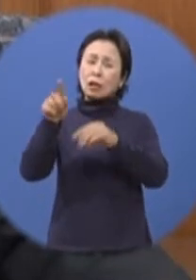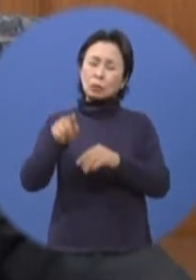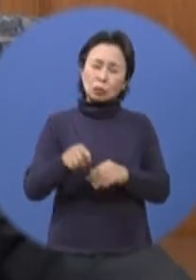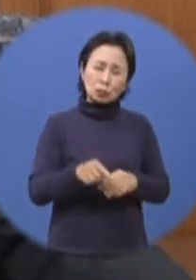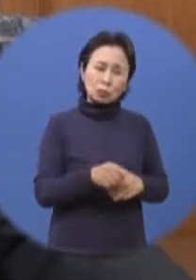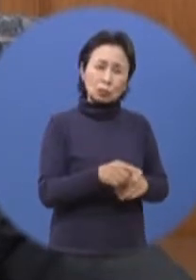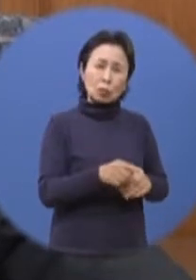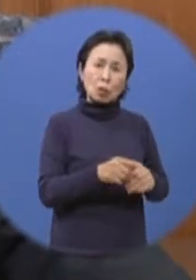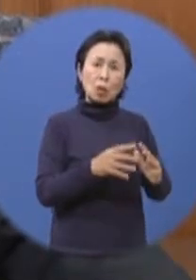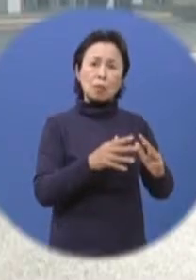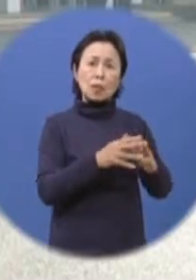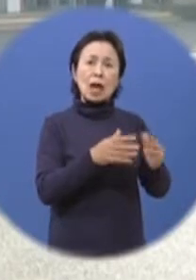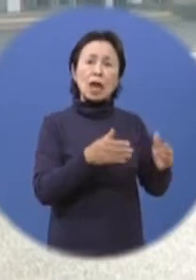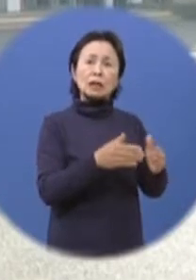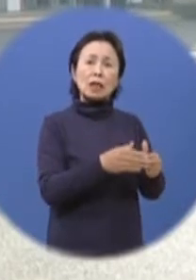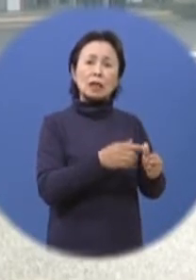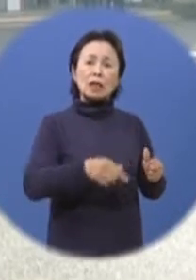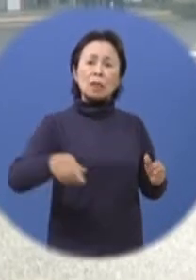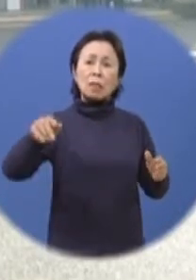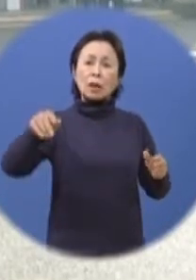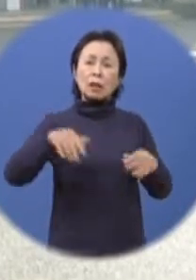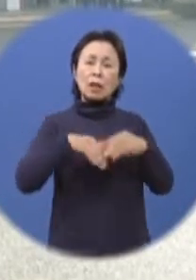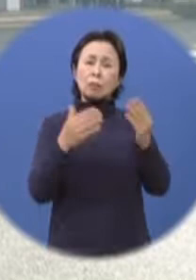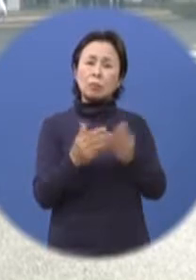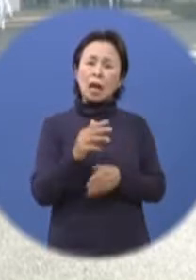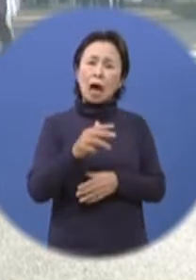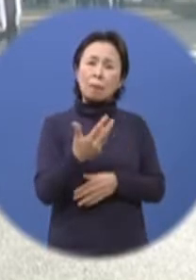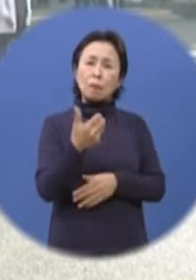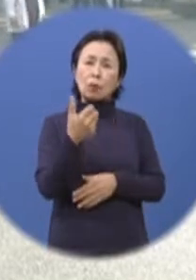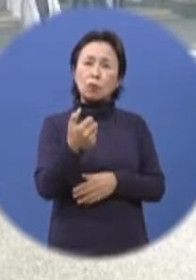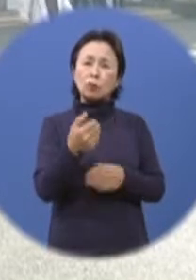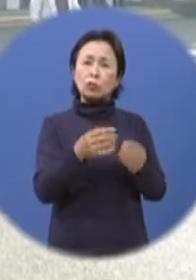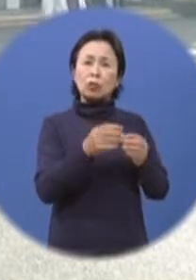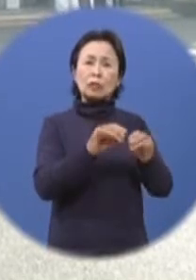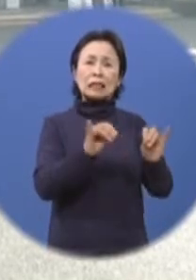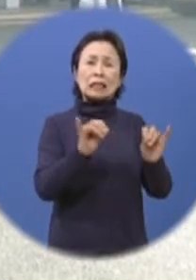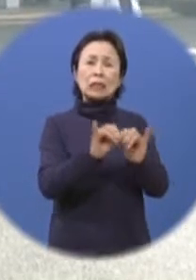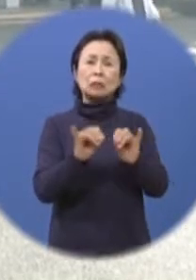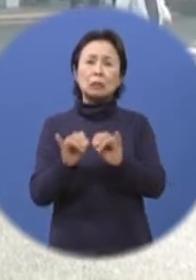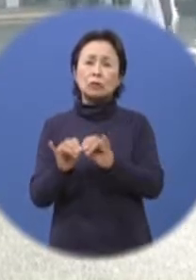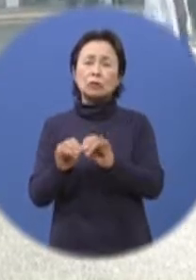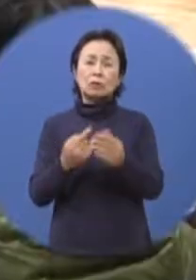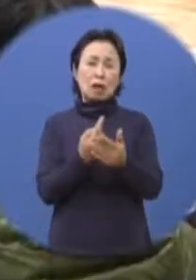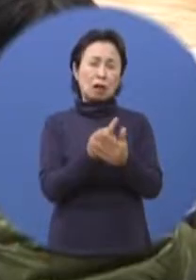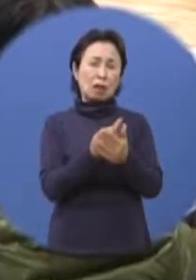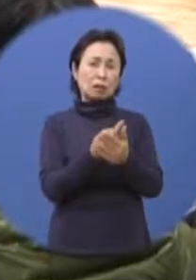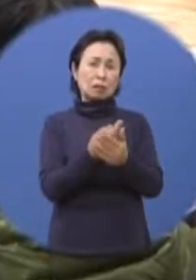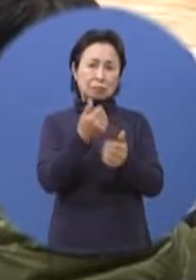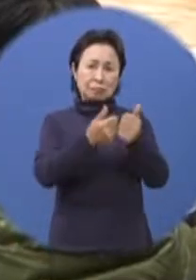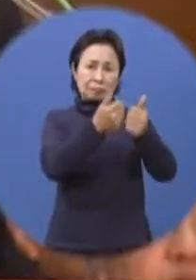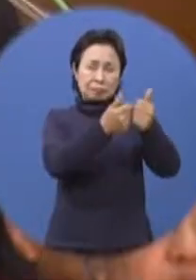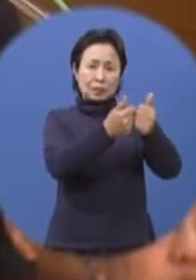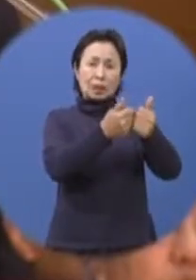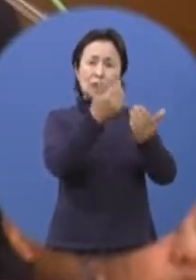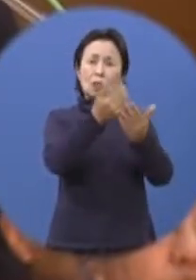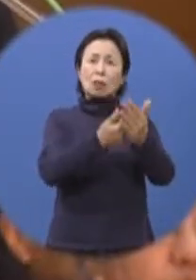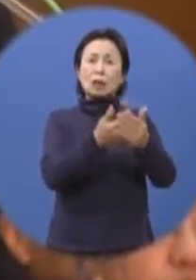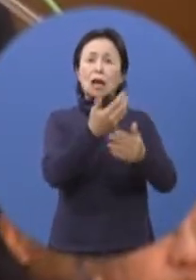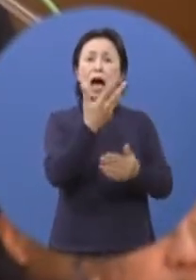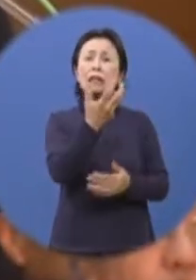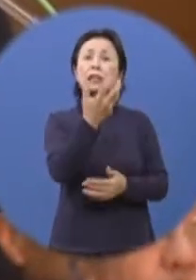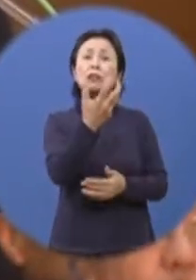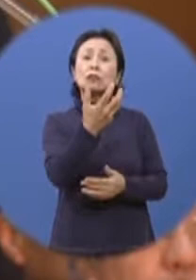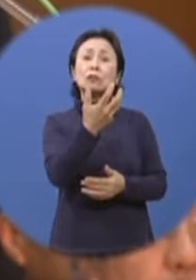だけいけるその850チームが山通して各地区の予選してそので弾いてを胸55してきて